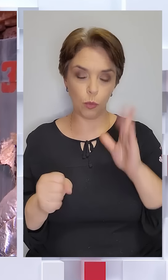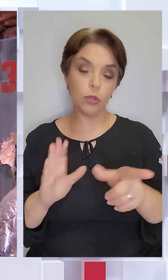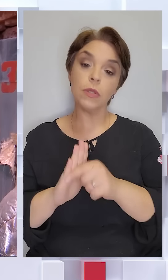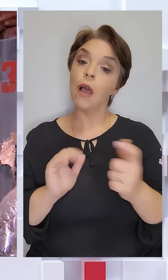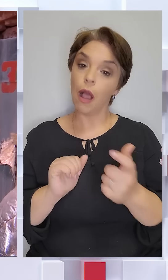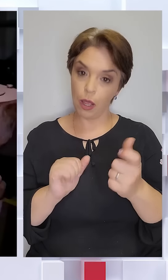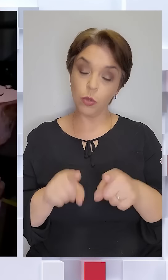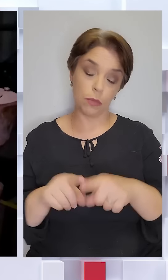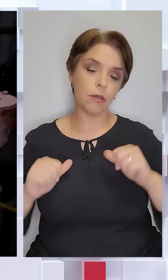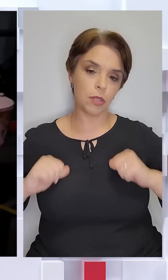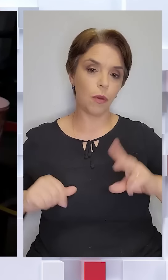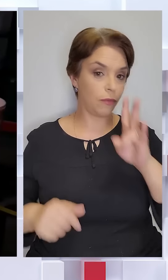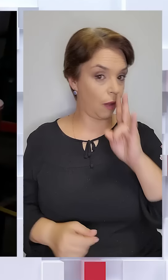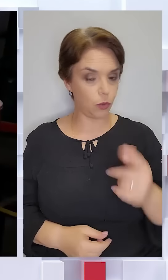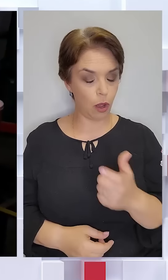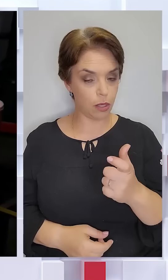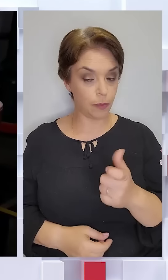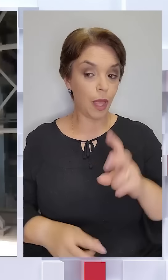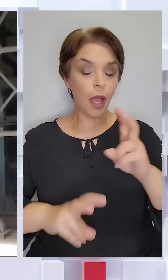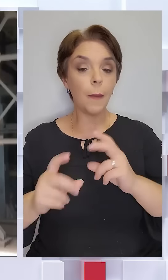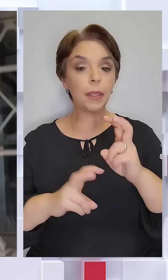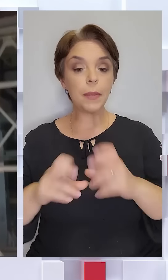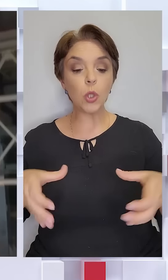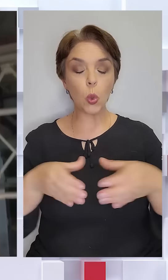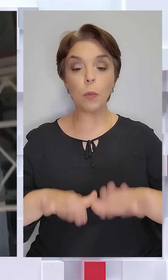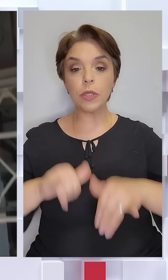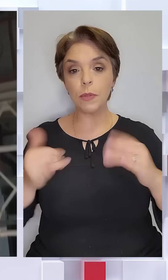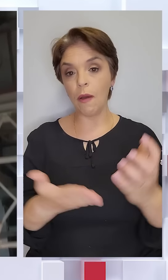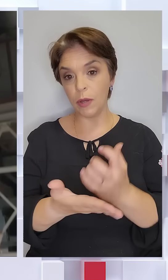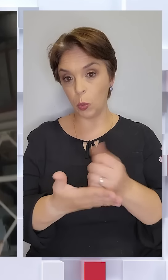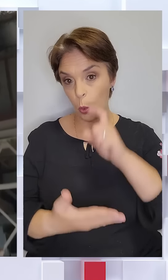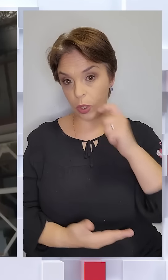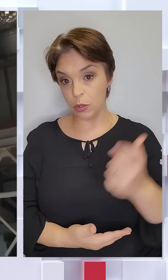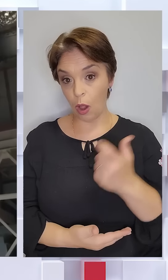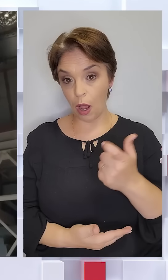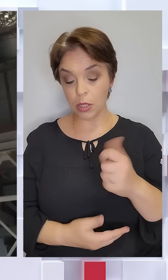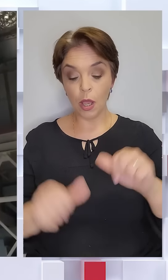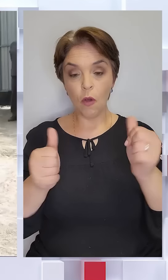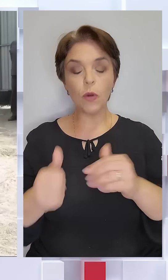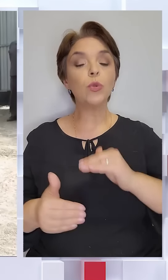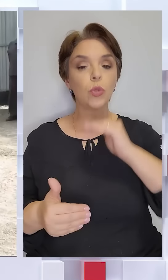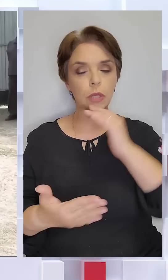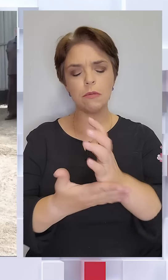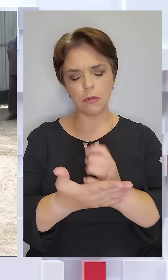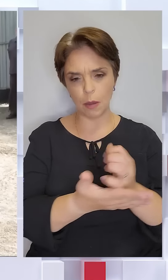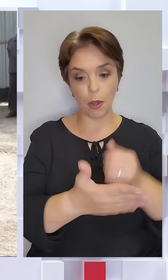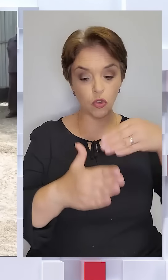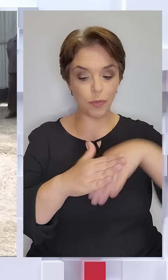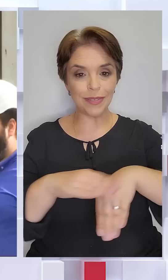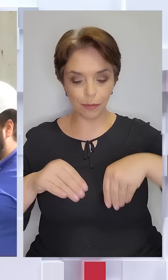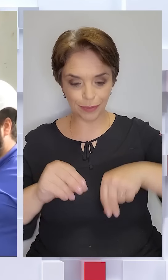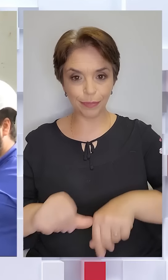з газом, так заспокоюють в Нафтогазі. Підприємства групи збільшують видобуток українського газу та формують достатні запаси у